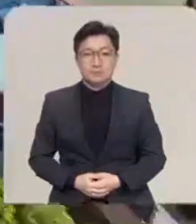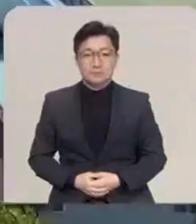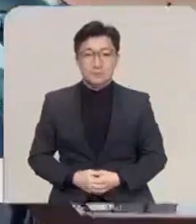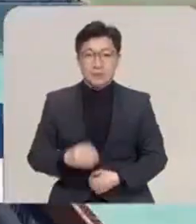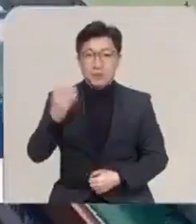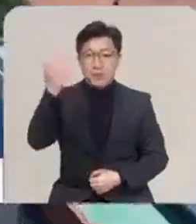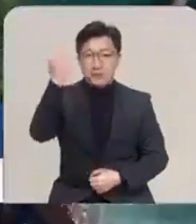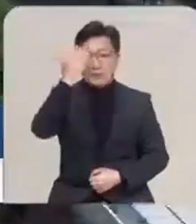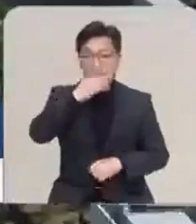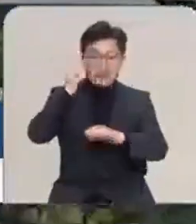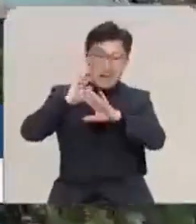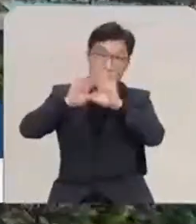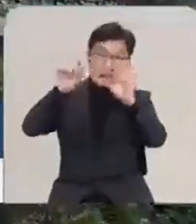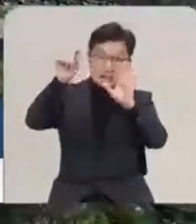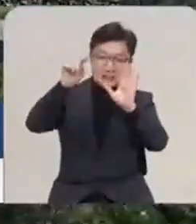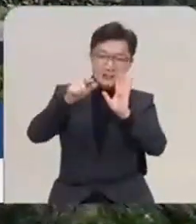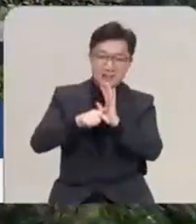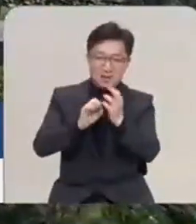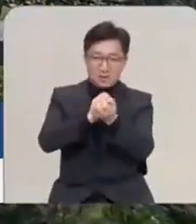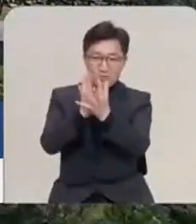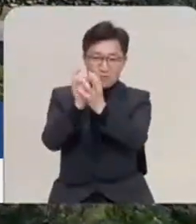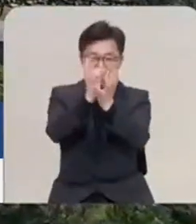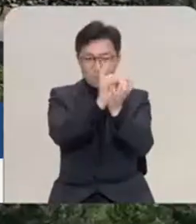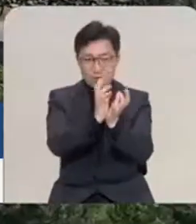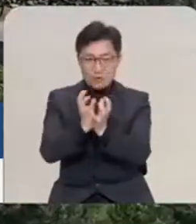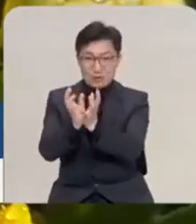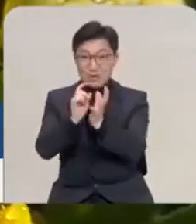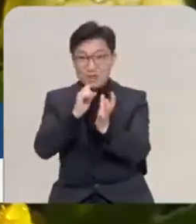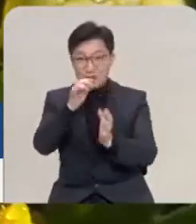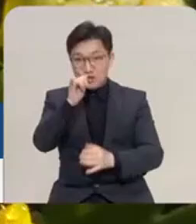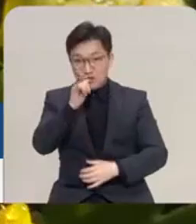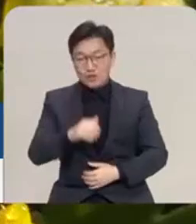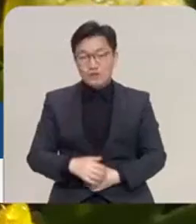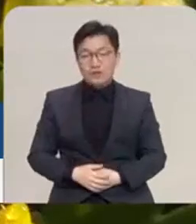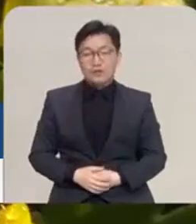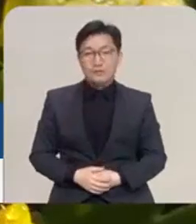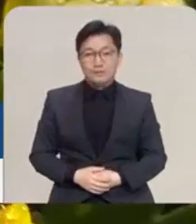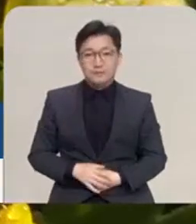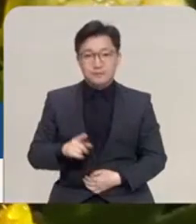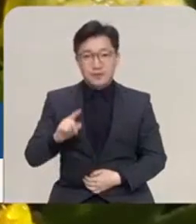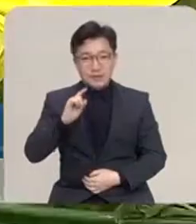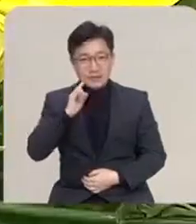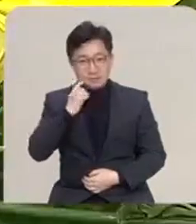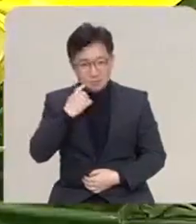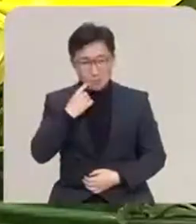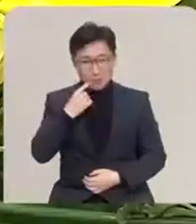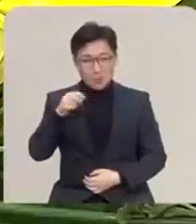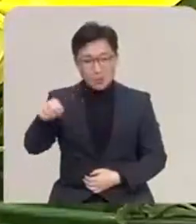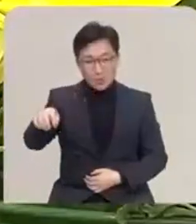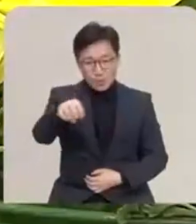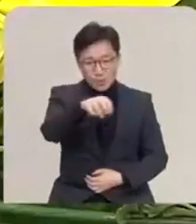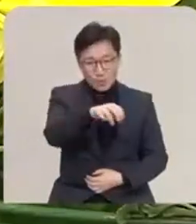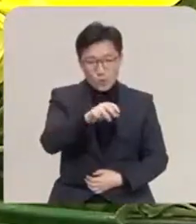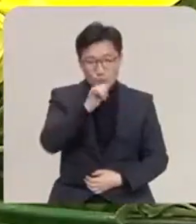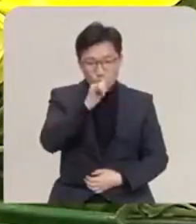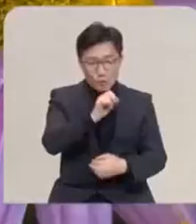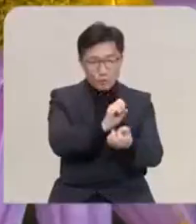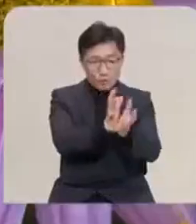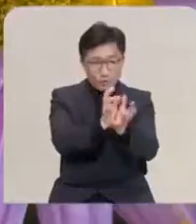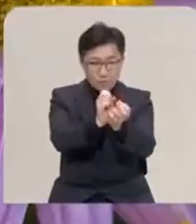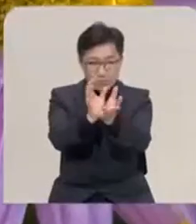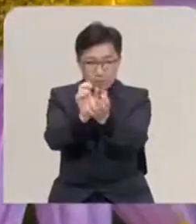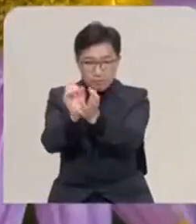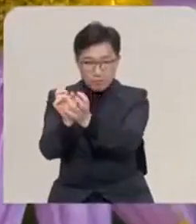청명한 가을 하늘 아래 화려한 꽃들의 장관이 펼쳐졌습니다. 알록달록 색상의 국화들이 저마다